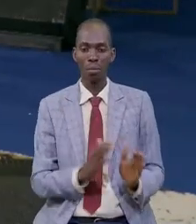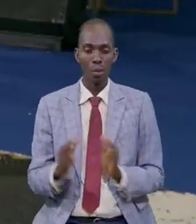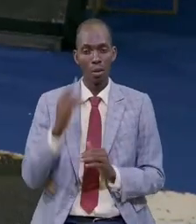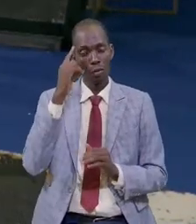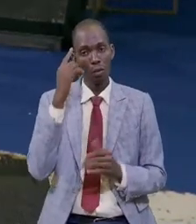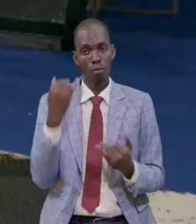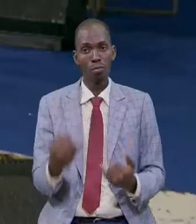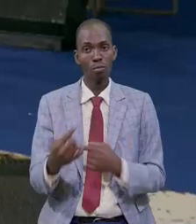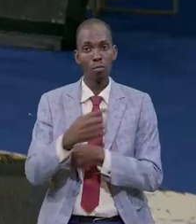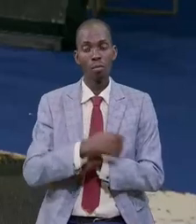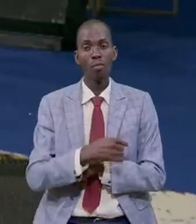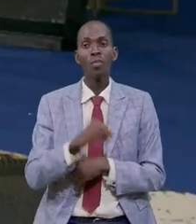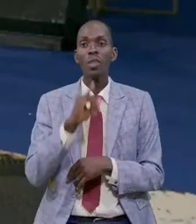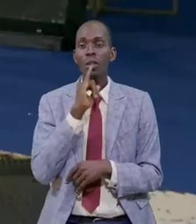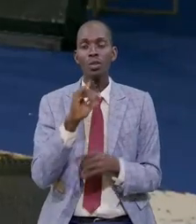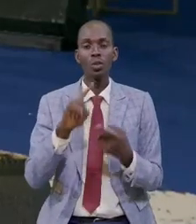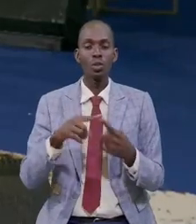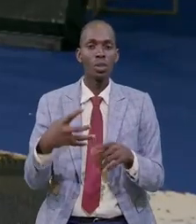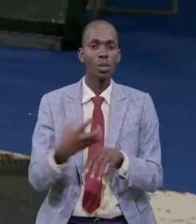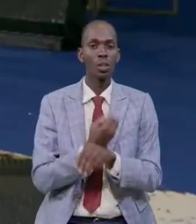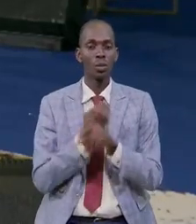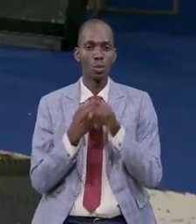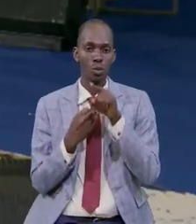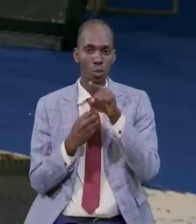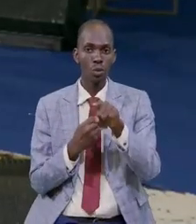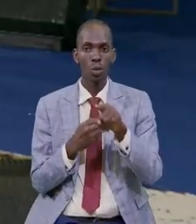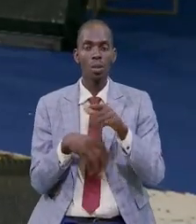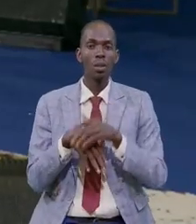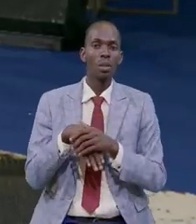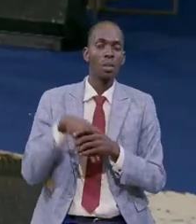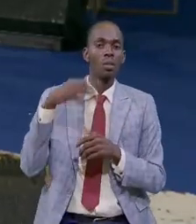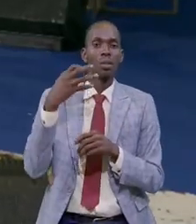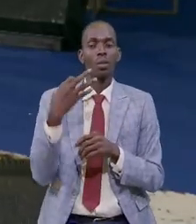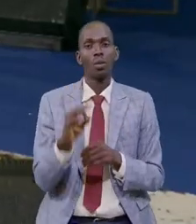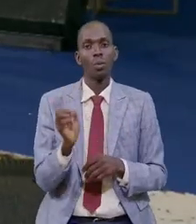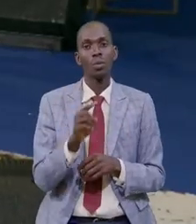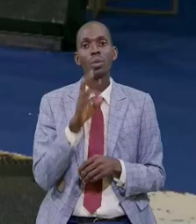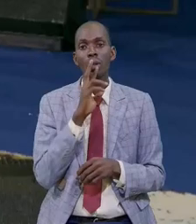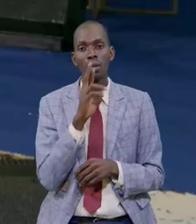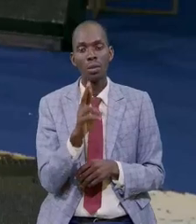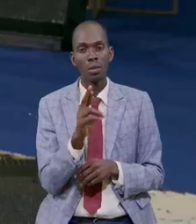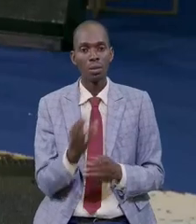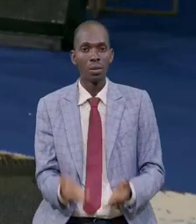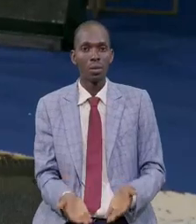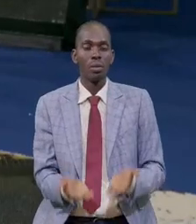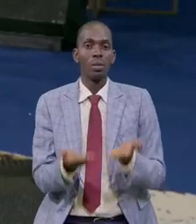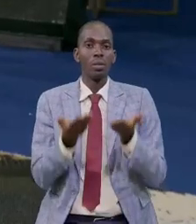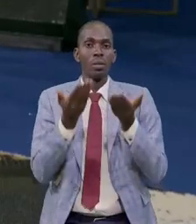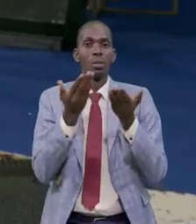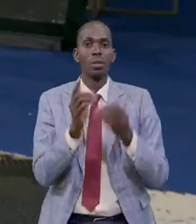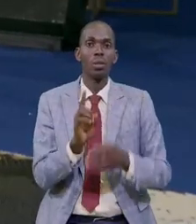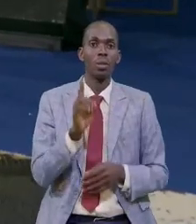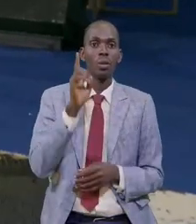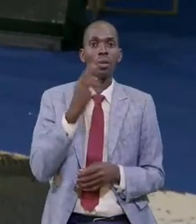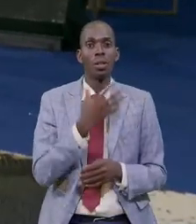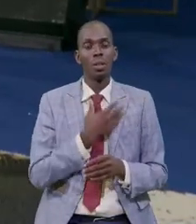intention c'est de te prendre te sortir de là où tu es te lever